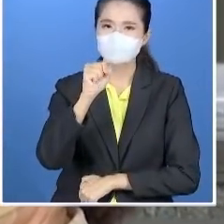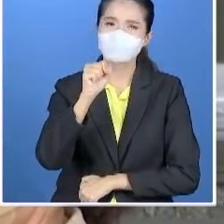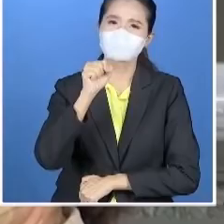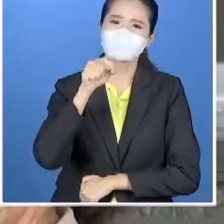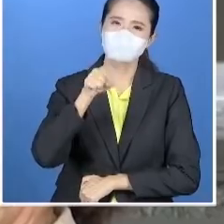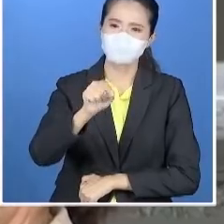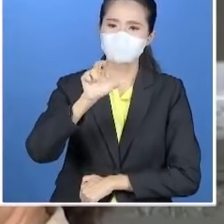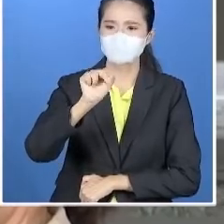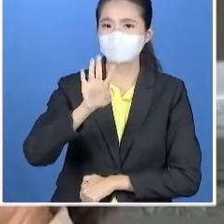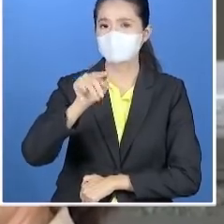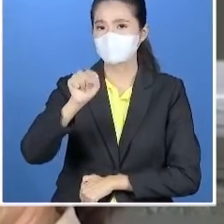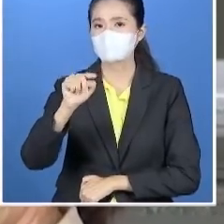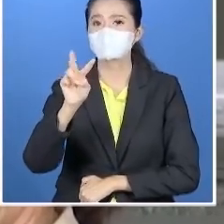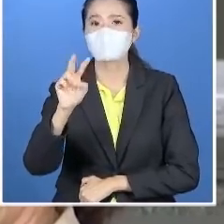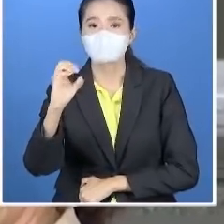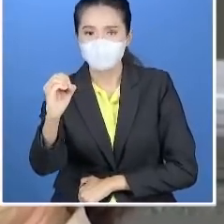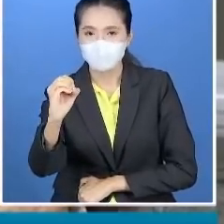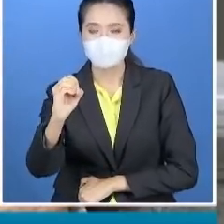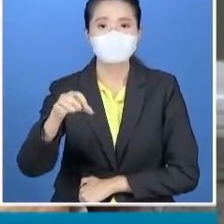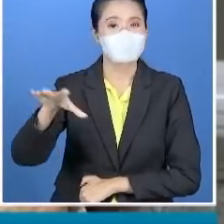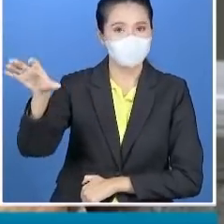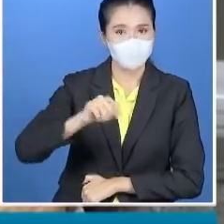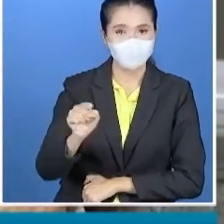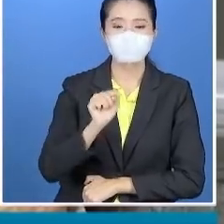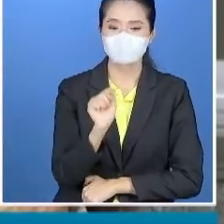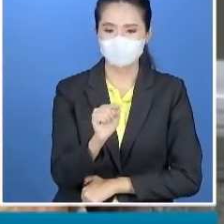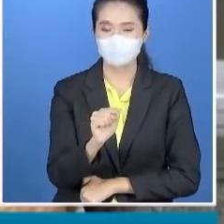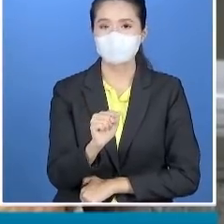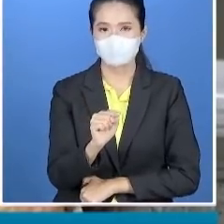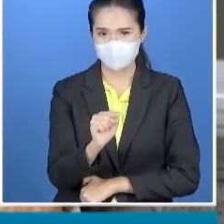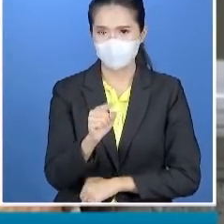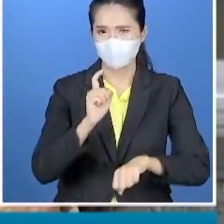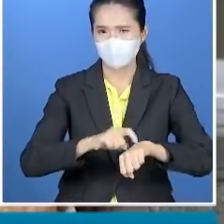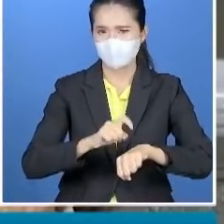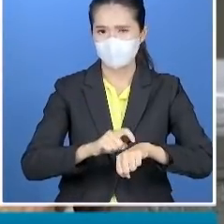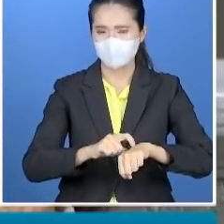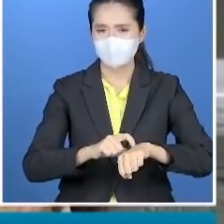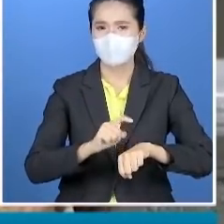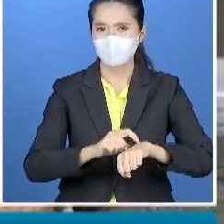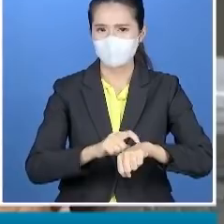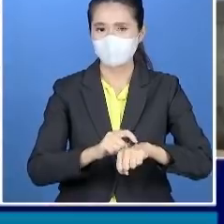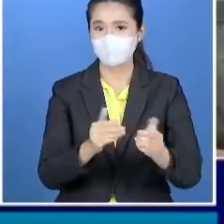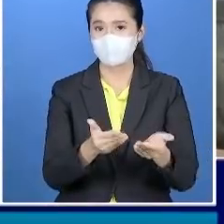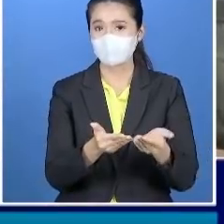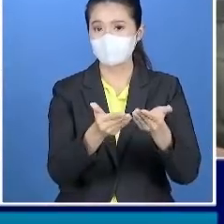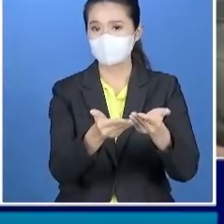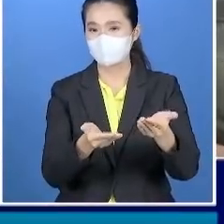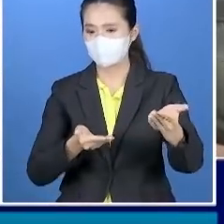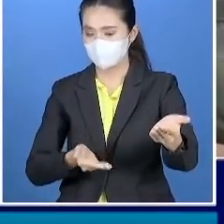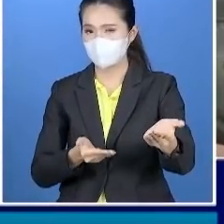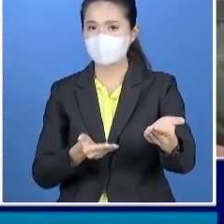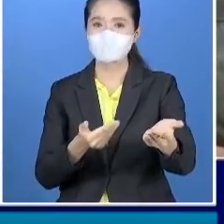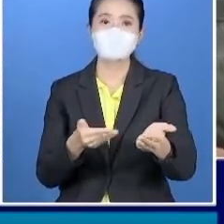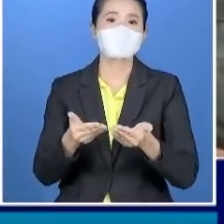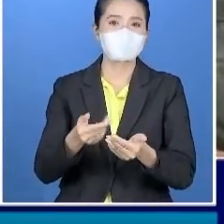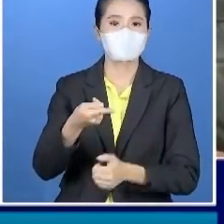4 ทุ่ม 34.20 หลังจากนั้นมาเราก็จะได้มาในส่วนของตรงนี้ที่เยื้องเลยท่าเรือภูมิพัฒน์มา